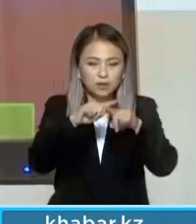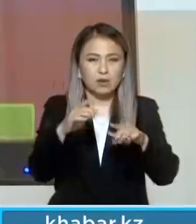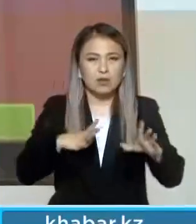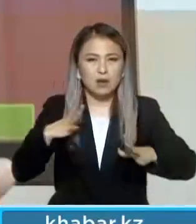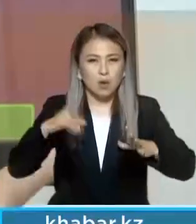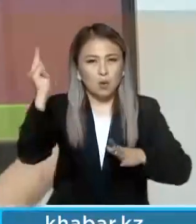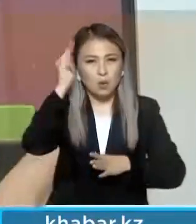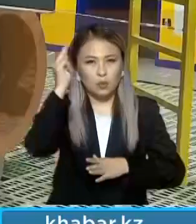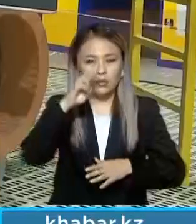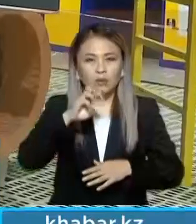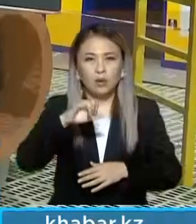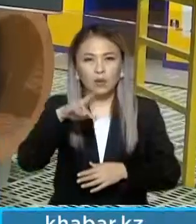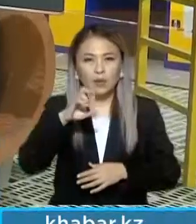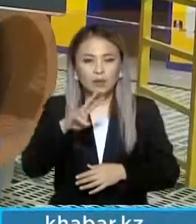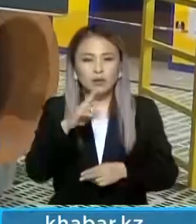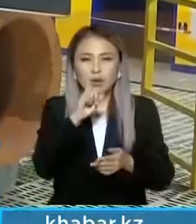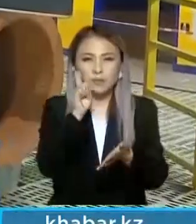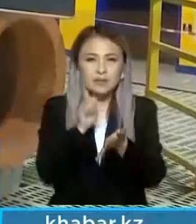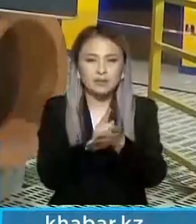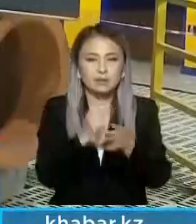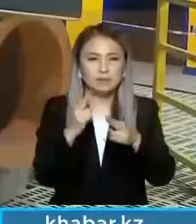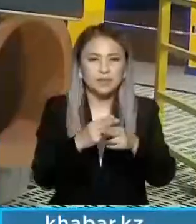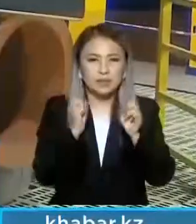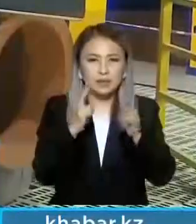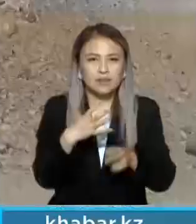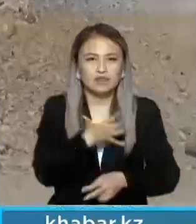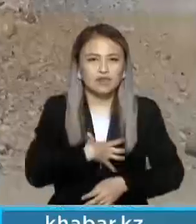өтеді. Өйткені кен орнында жұмыс істеу үшін қауіпсіздік талаптарын білу